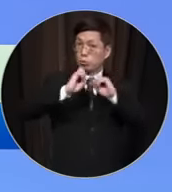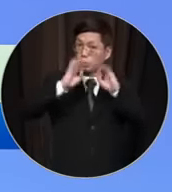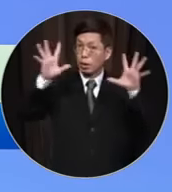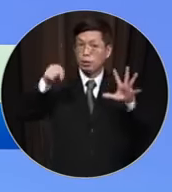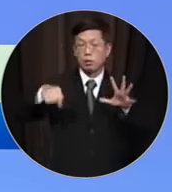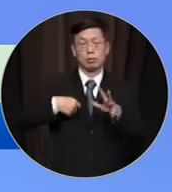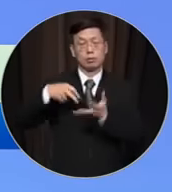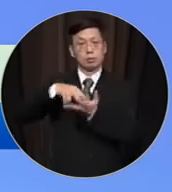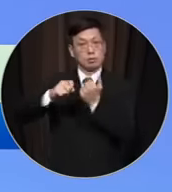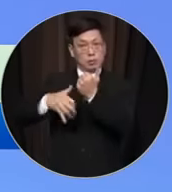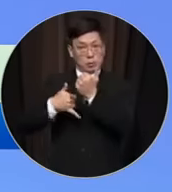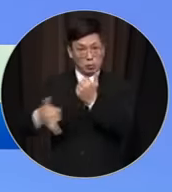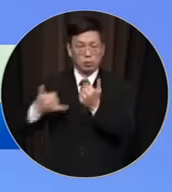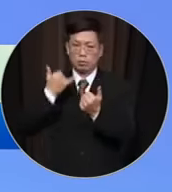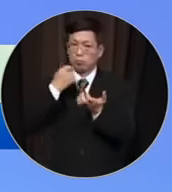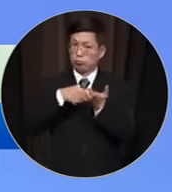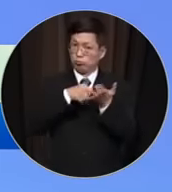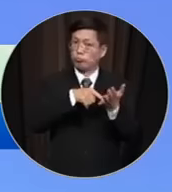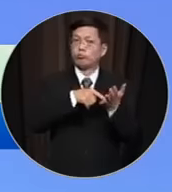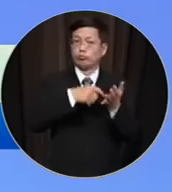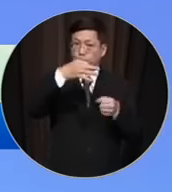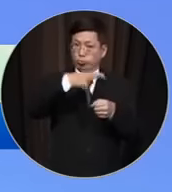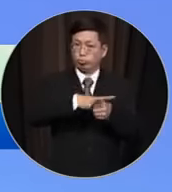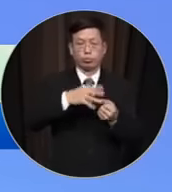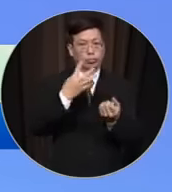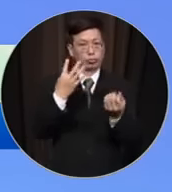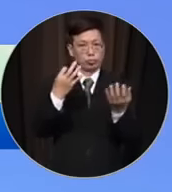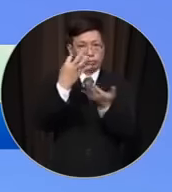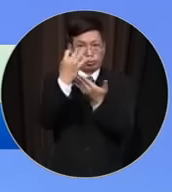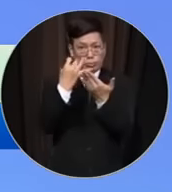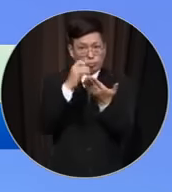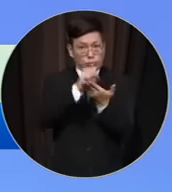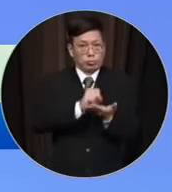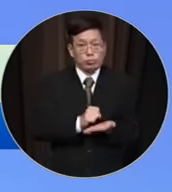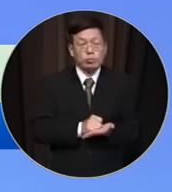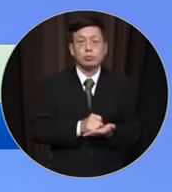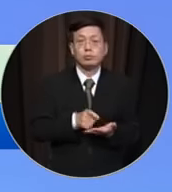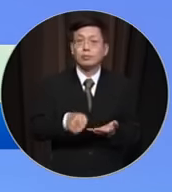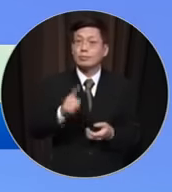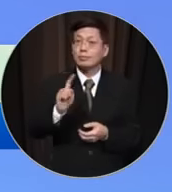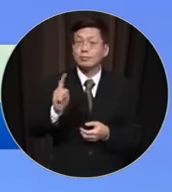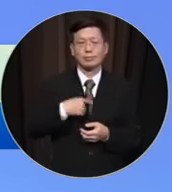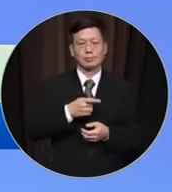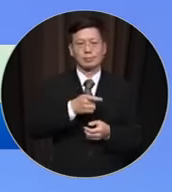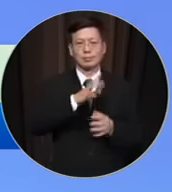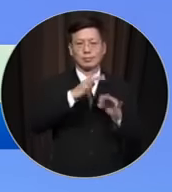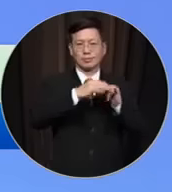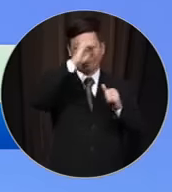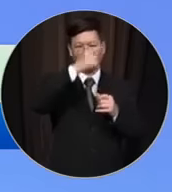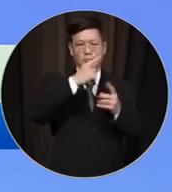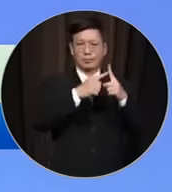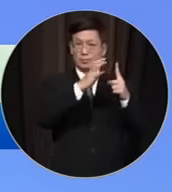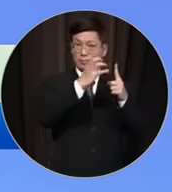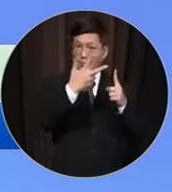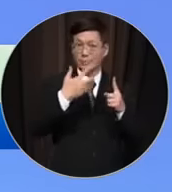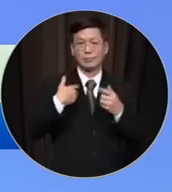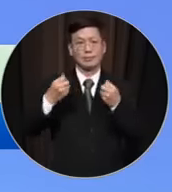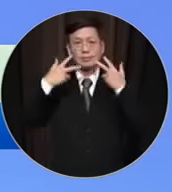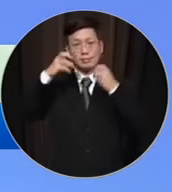协助民间团体向文化部申请补助经费的统计数字，这个数字分别是执政党47位，在野